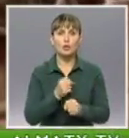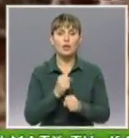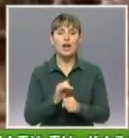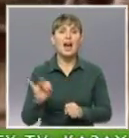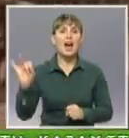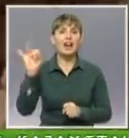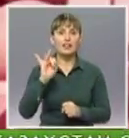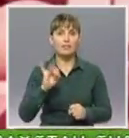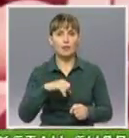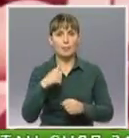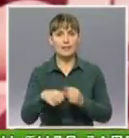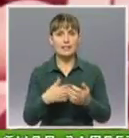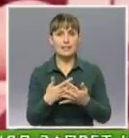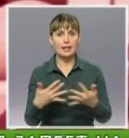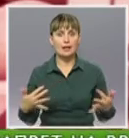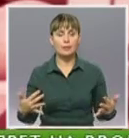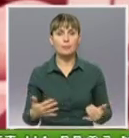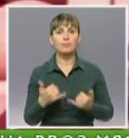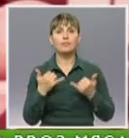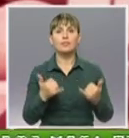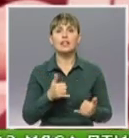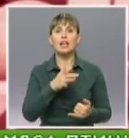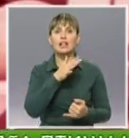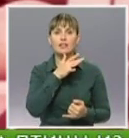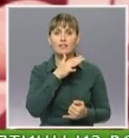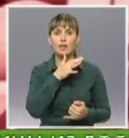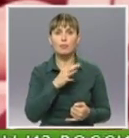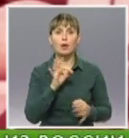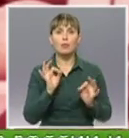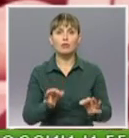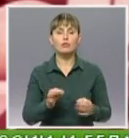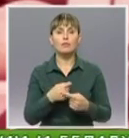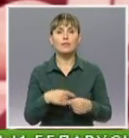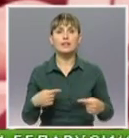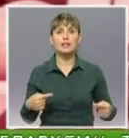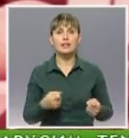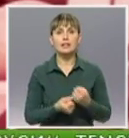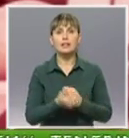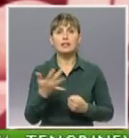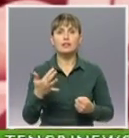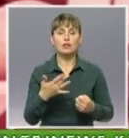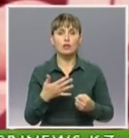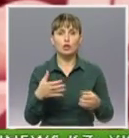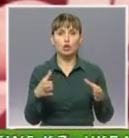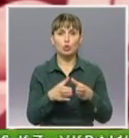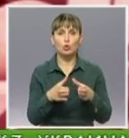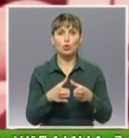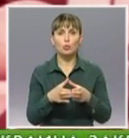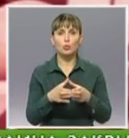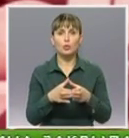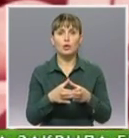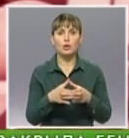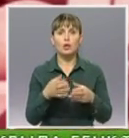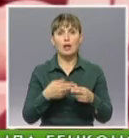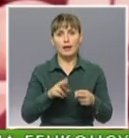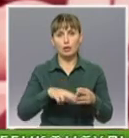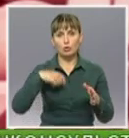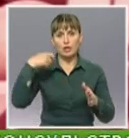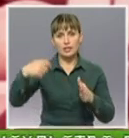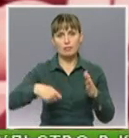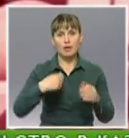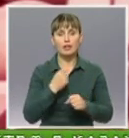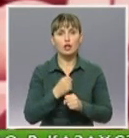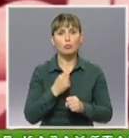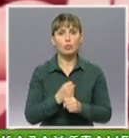архивными материалами. В данное время образовано несколько сценарных групп, несколько режиссерских групп. И